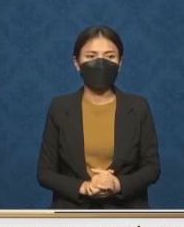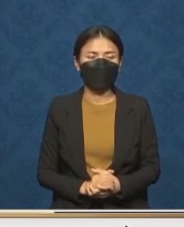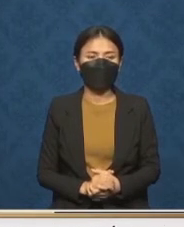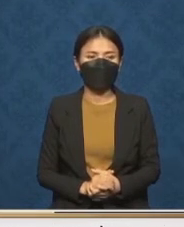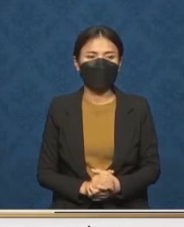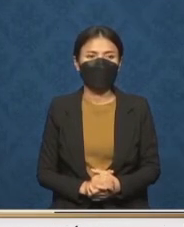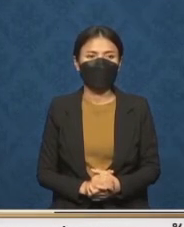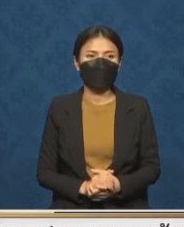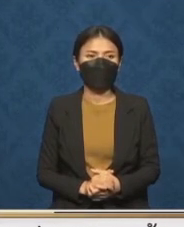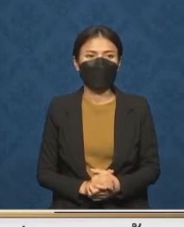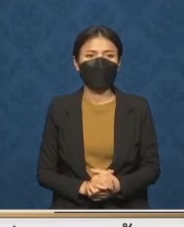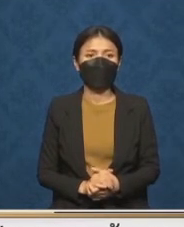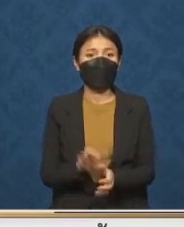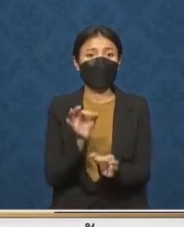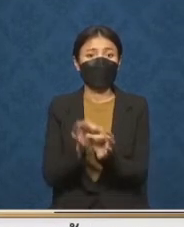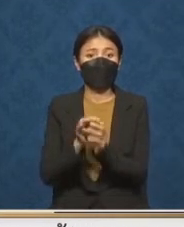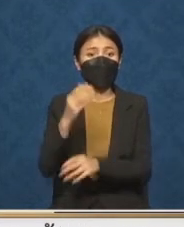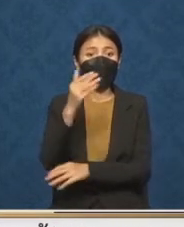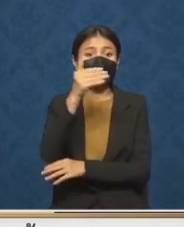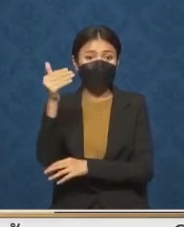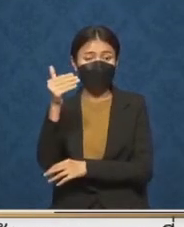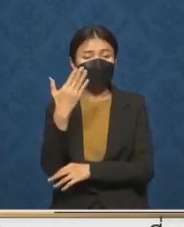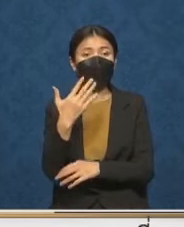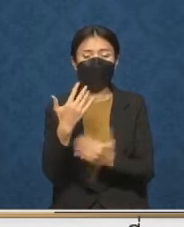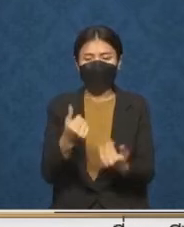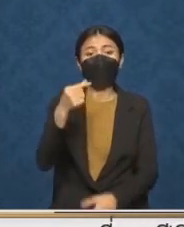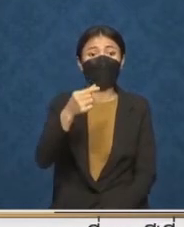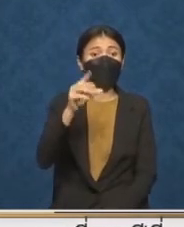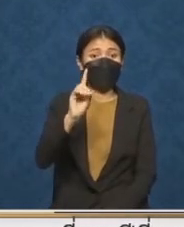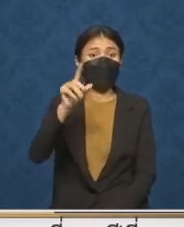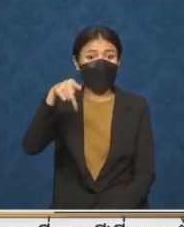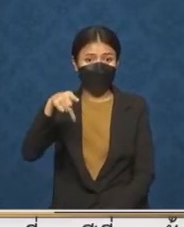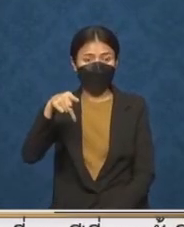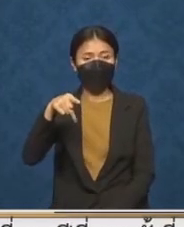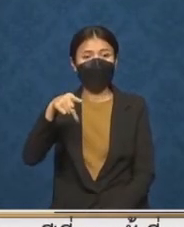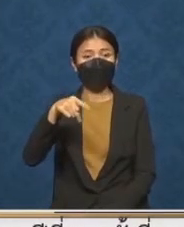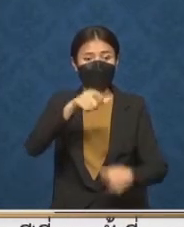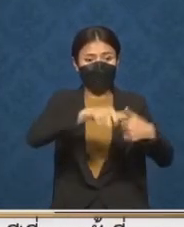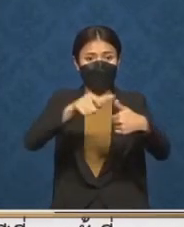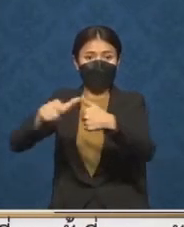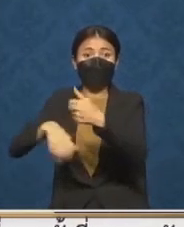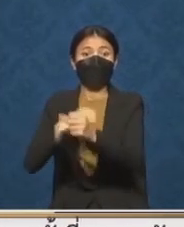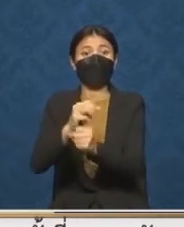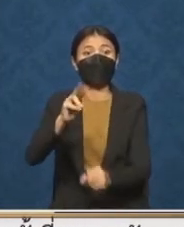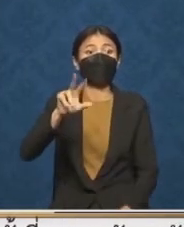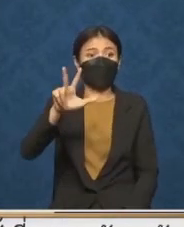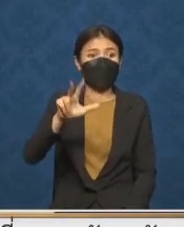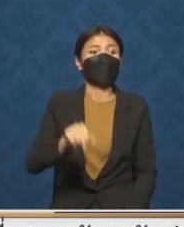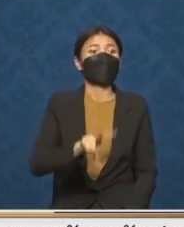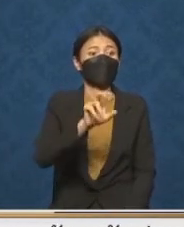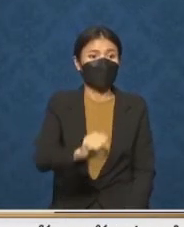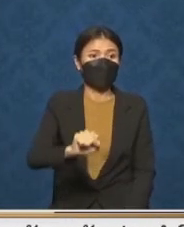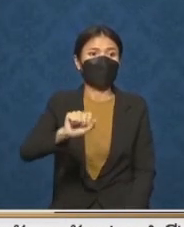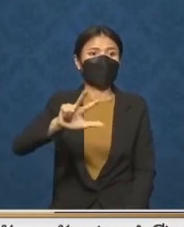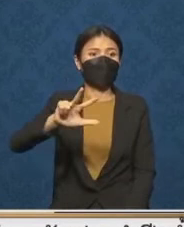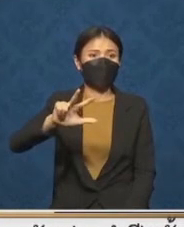จากข้อมูลของธนาคารแห่งประเทศไทยGDP เฉลี่ยต่อหัวของประเทศไทยที่ปี63อยู่ที่